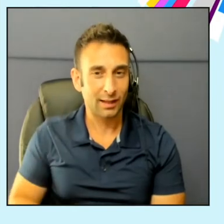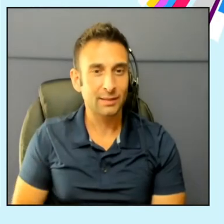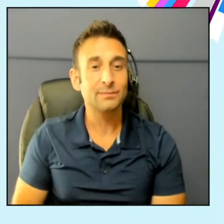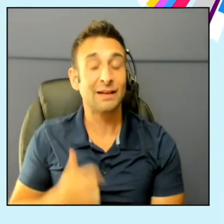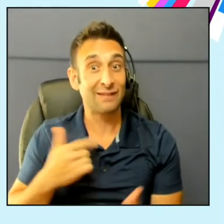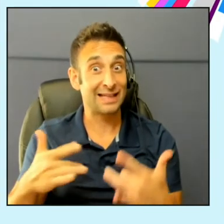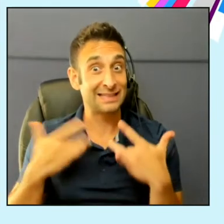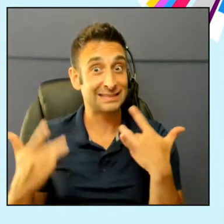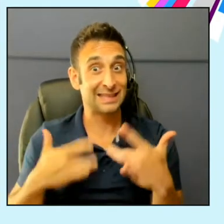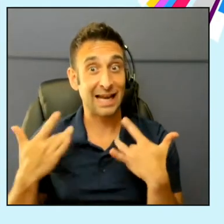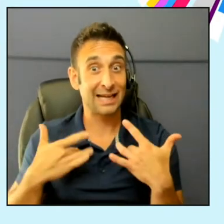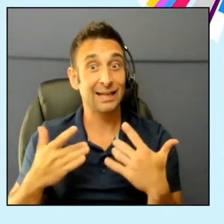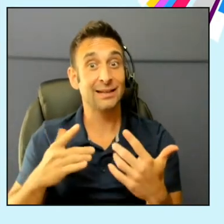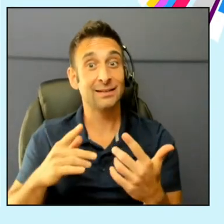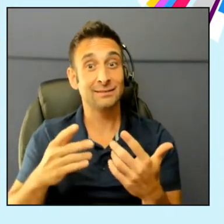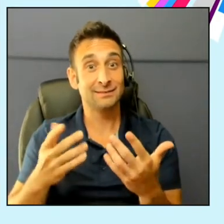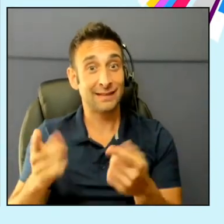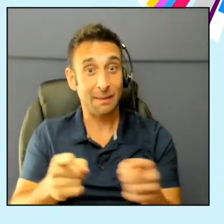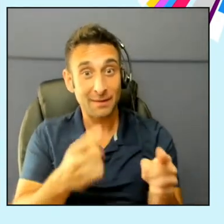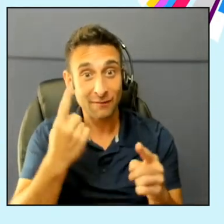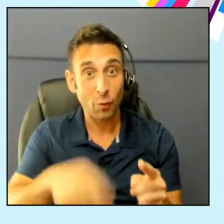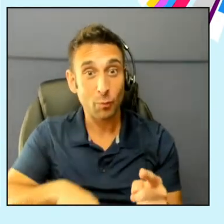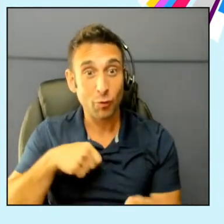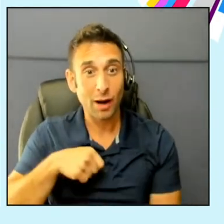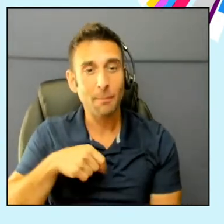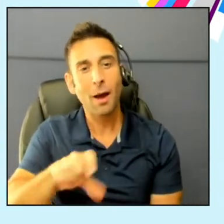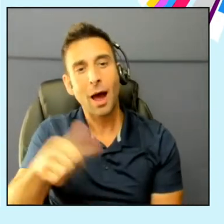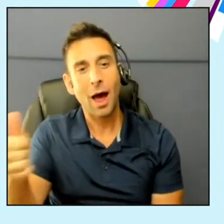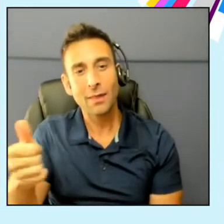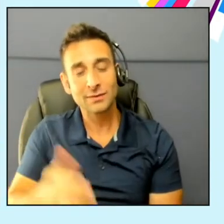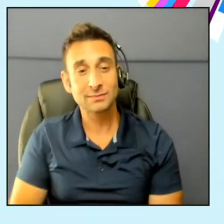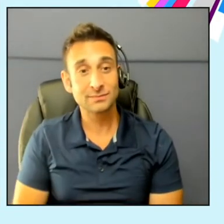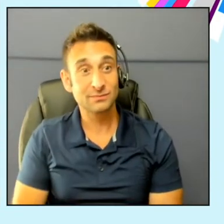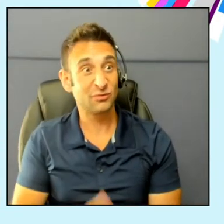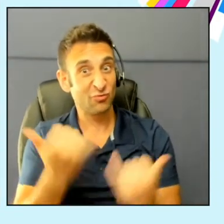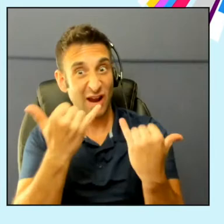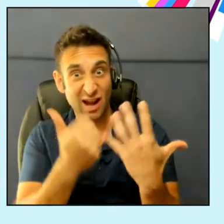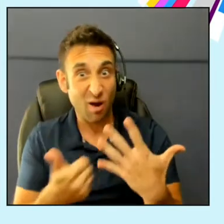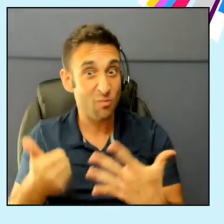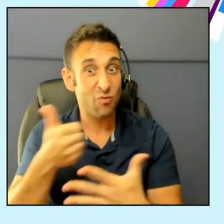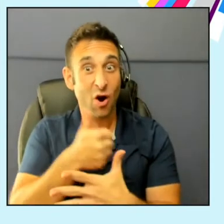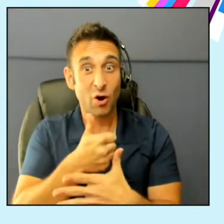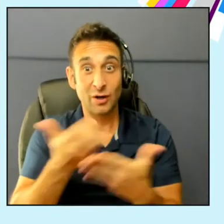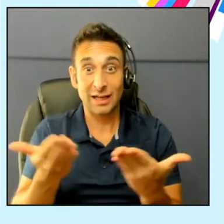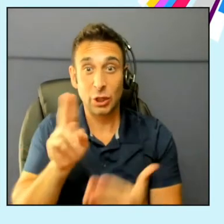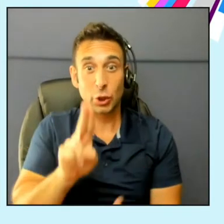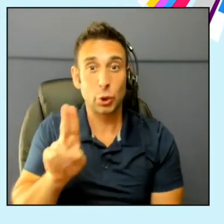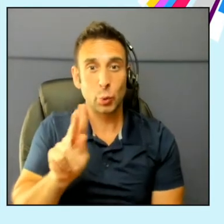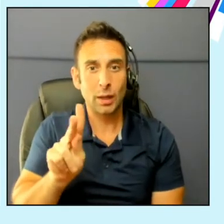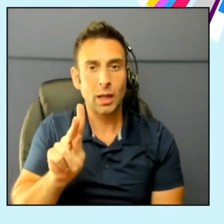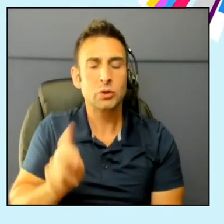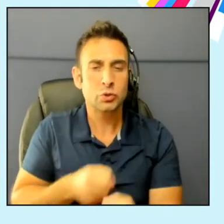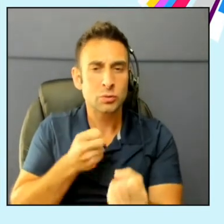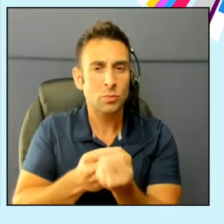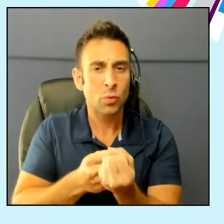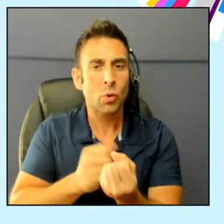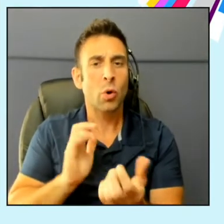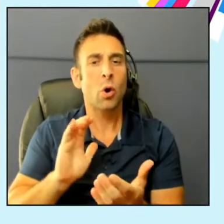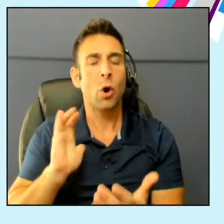others. Top of mind for us right now in the UK is supporting our trans and gender diverse